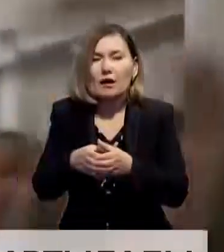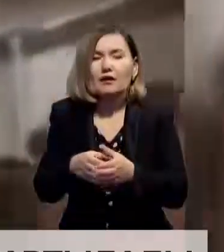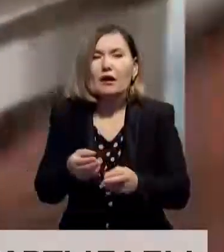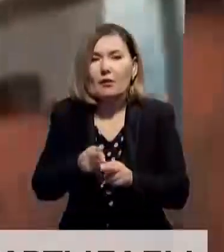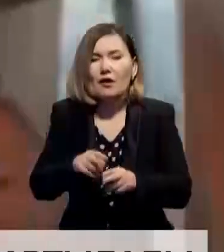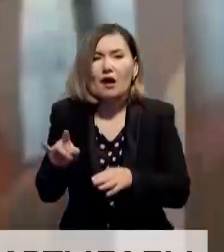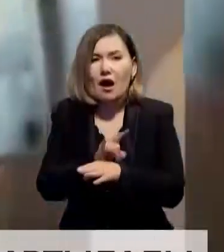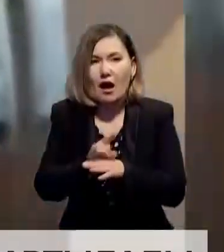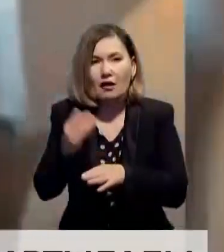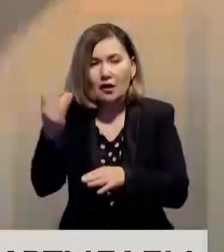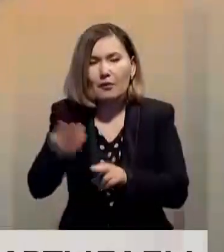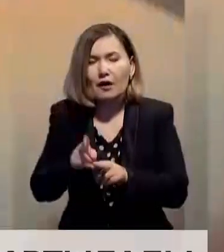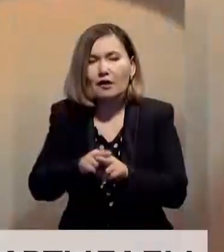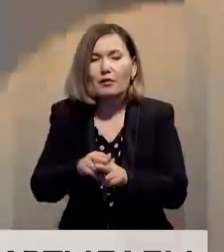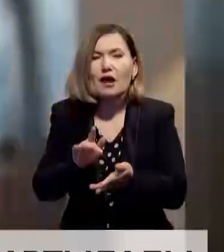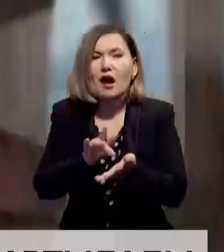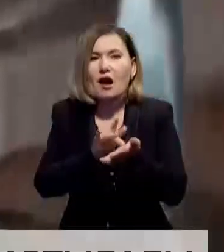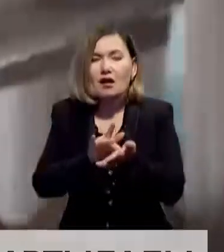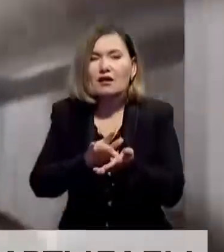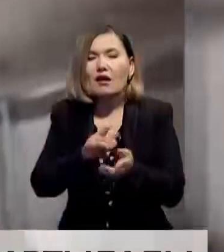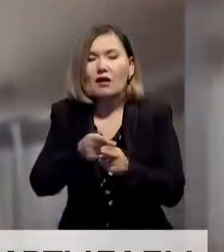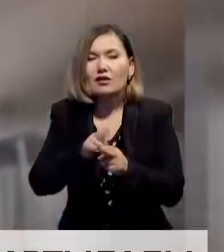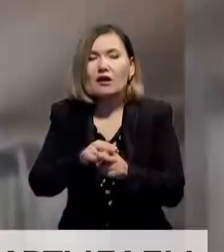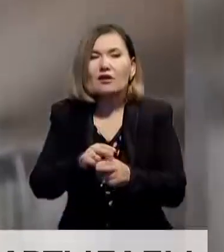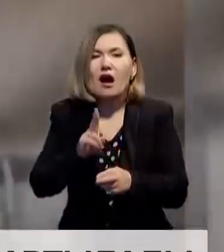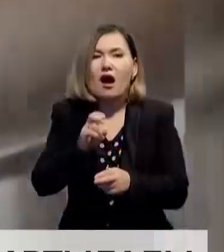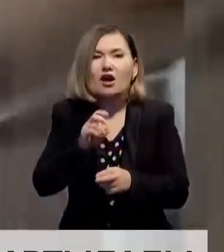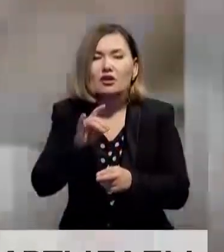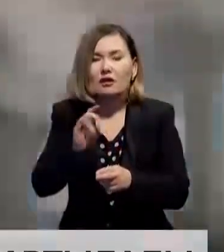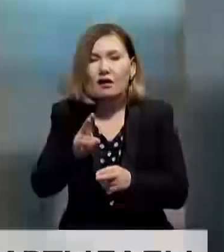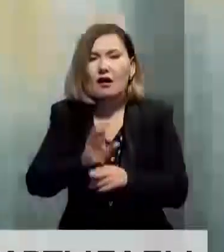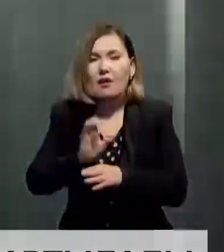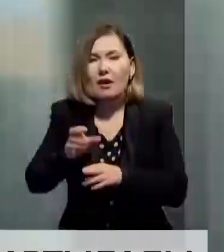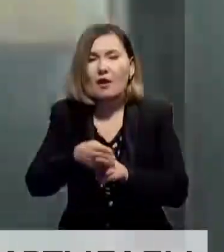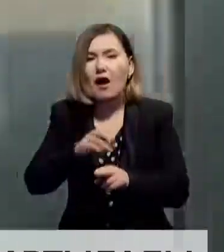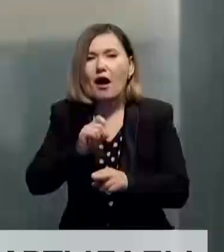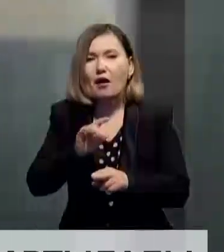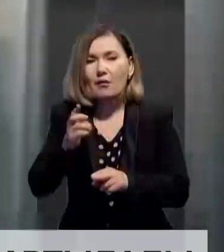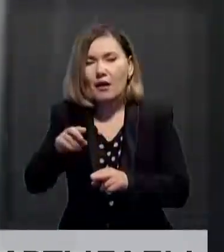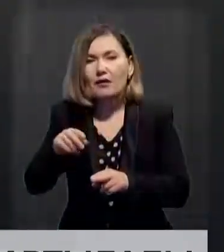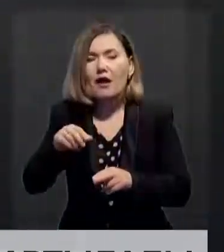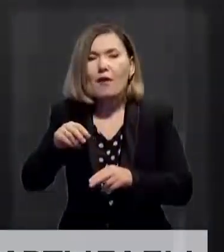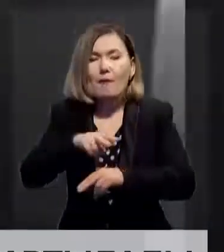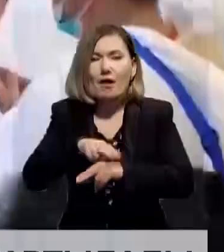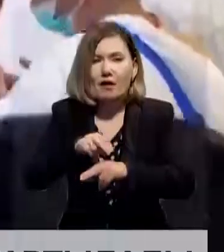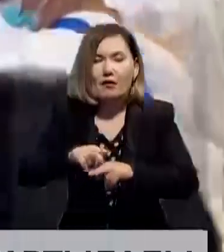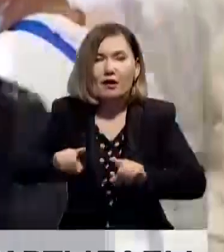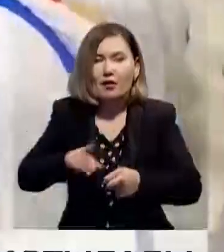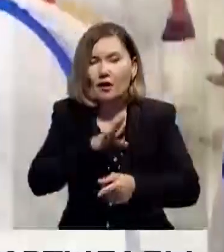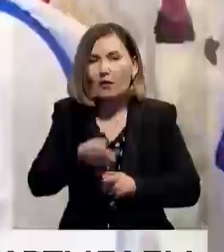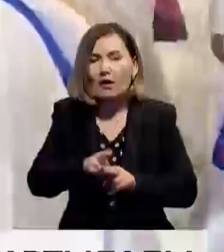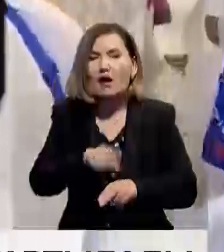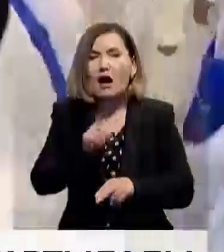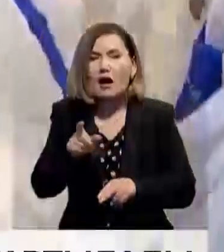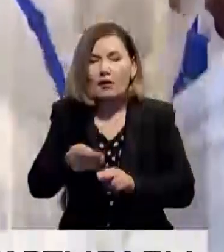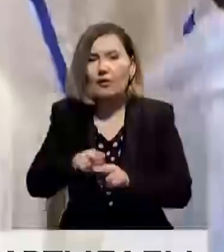азаматты алдап, оларды қажылыққа жіберген, сөйтіп кінәсіз адамдарды Сауд Арабиясының полициясы қамаған. Мемлекет басшысы